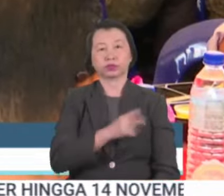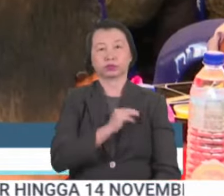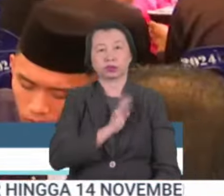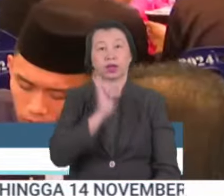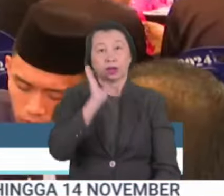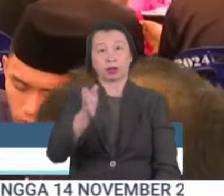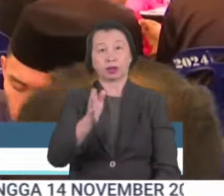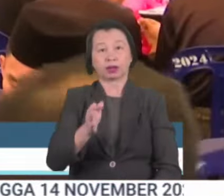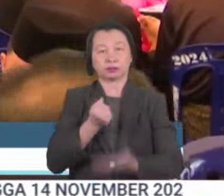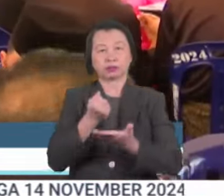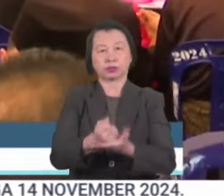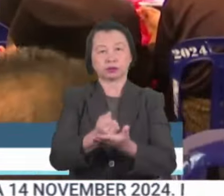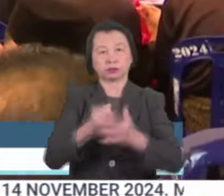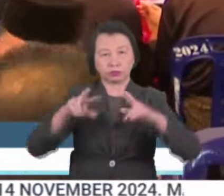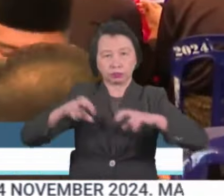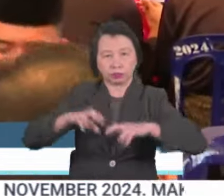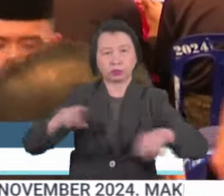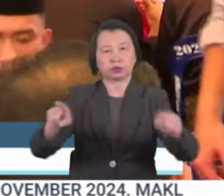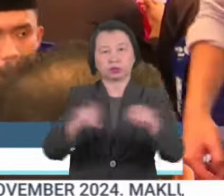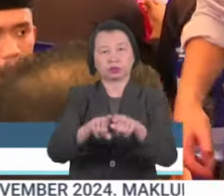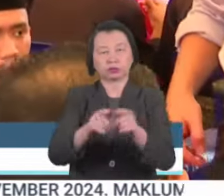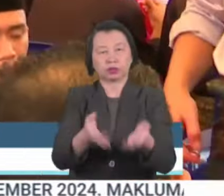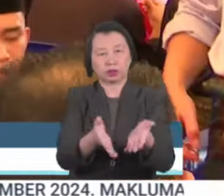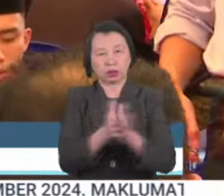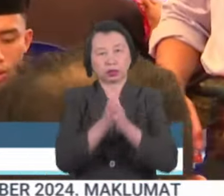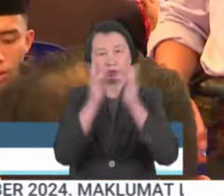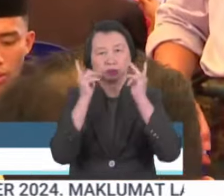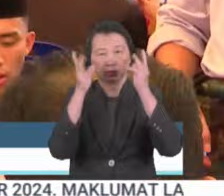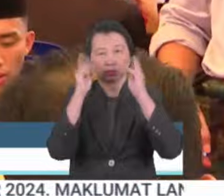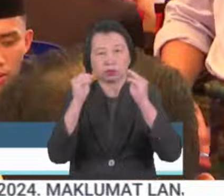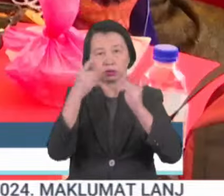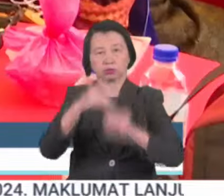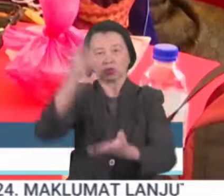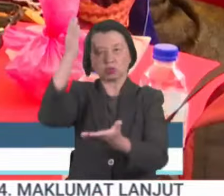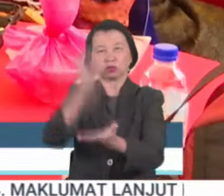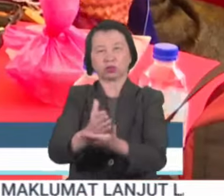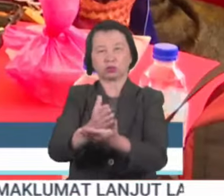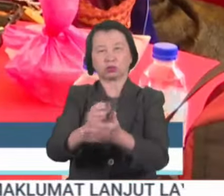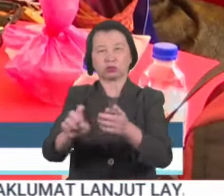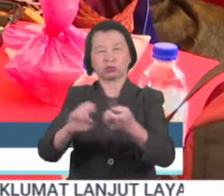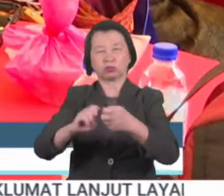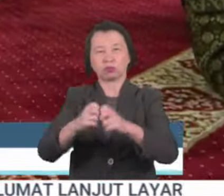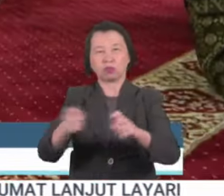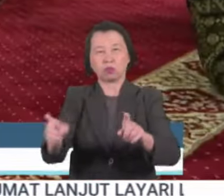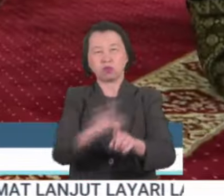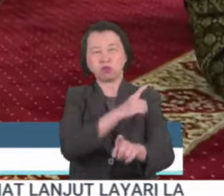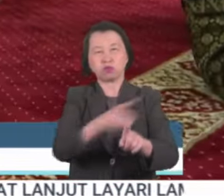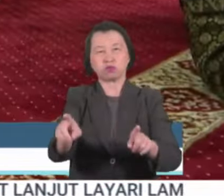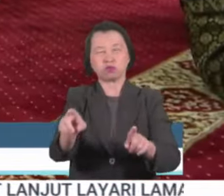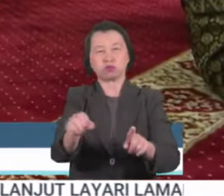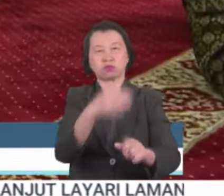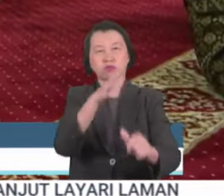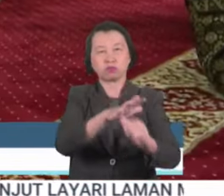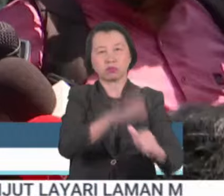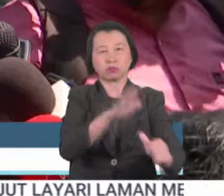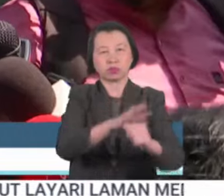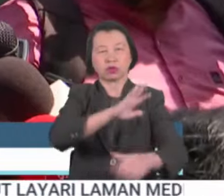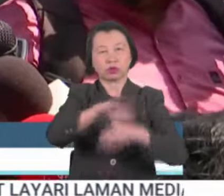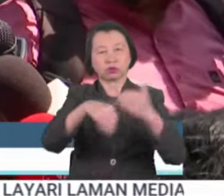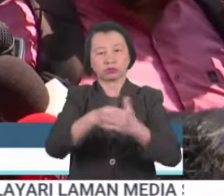Kementeriannya akan turut membantu siasatan seiring dengan gesaan Perdana Menteri untuk hapuskan gejala buli di semua institusi